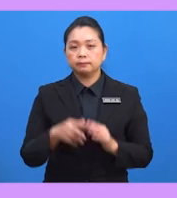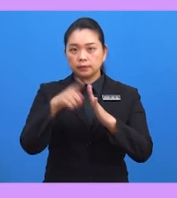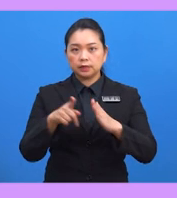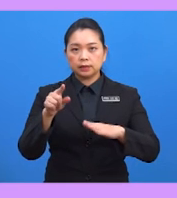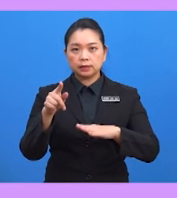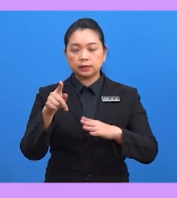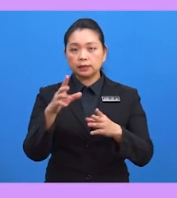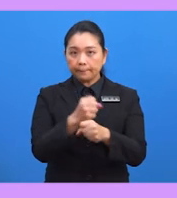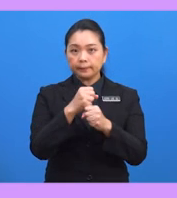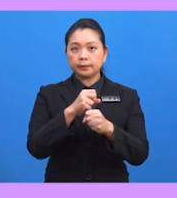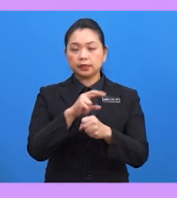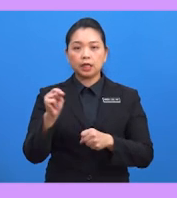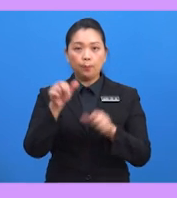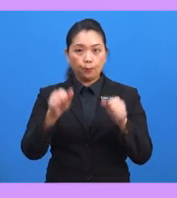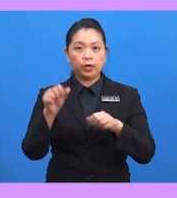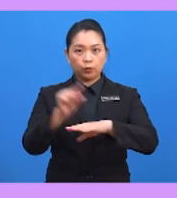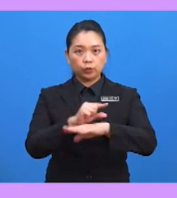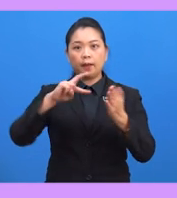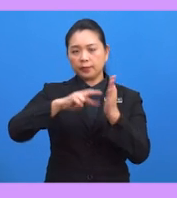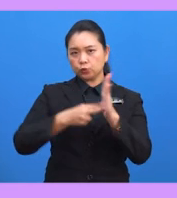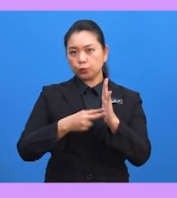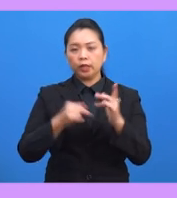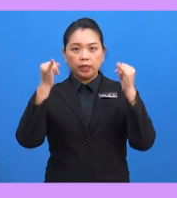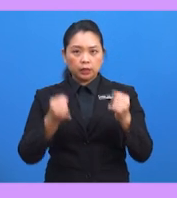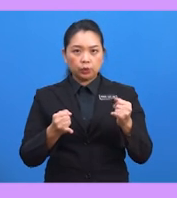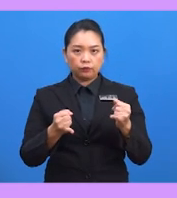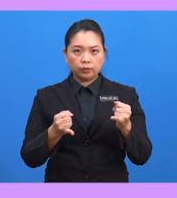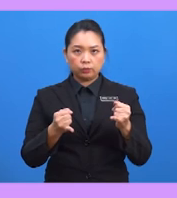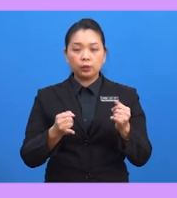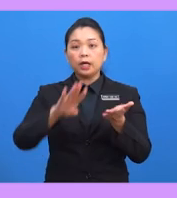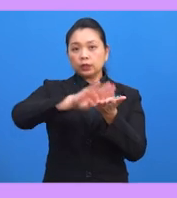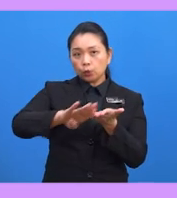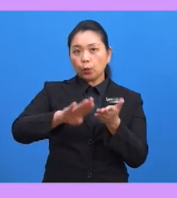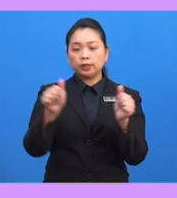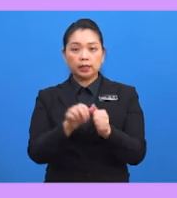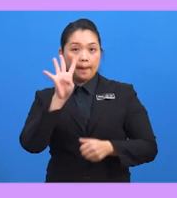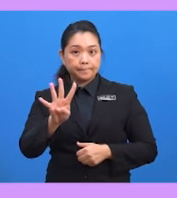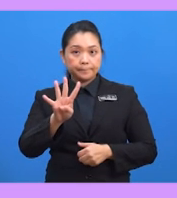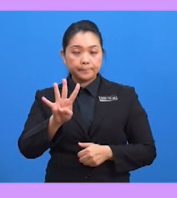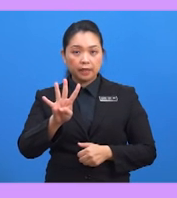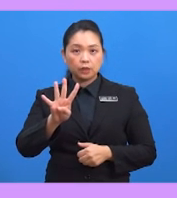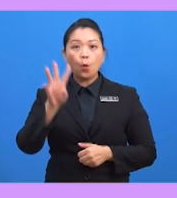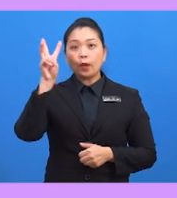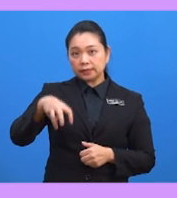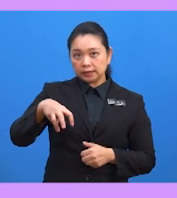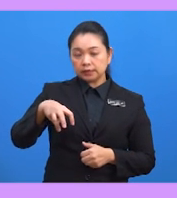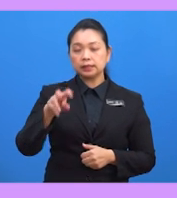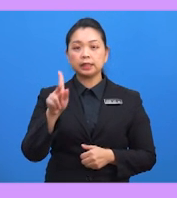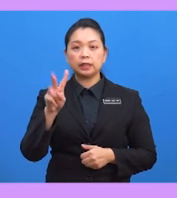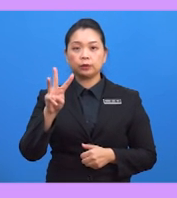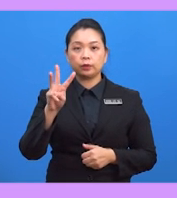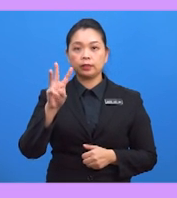Pendapatan boleh guna bermaksud pendapatan individu yang ditolak dengan 4 potongan wajib iaitu